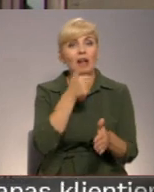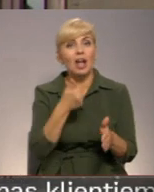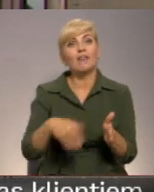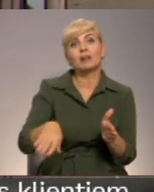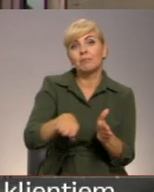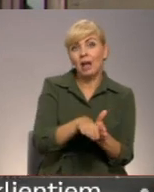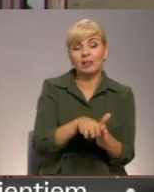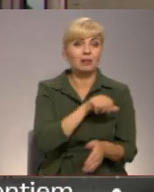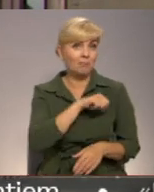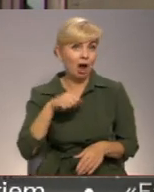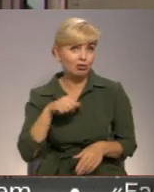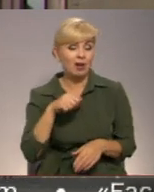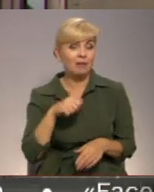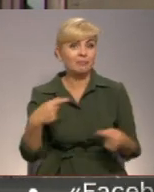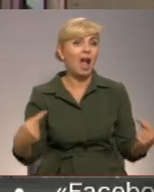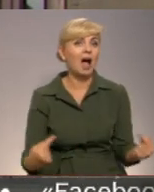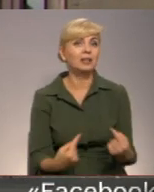paši, jo viņi neatbilda šim